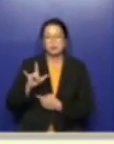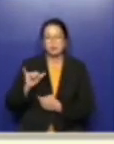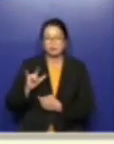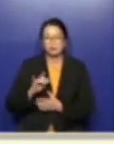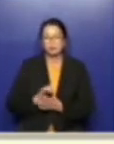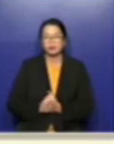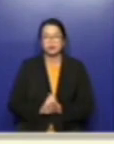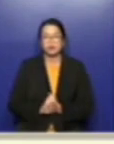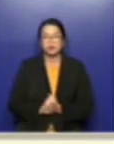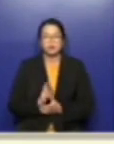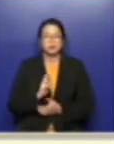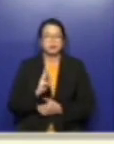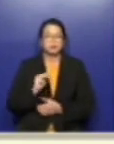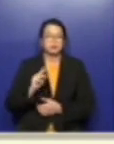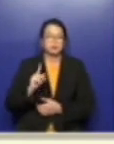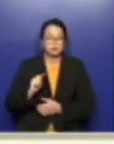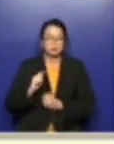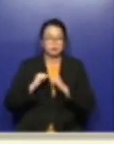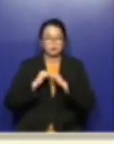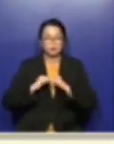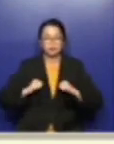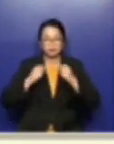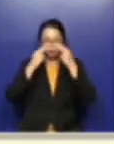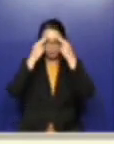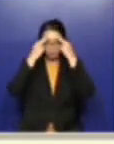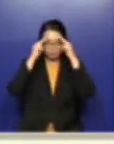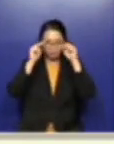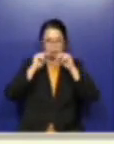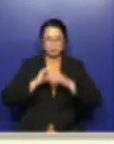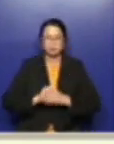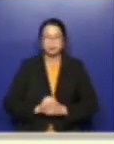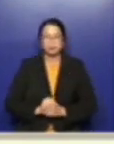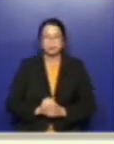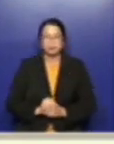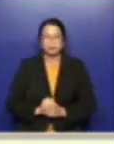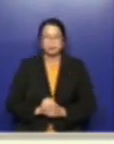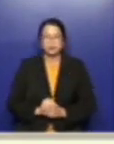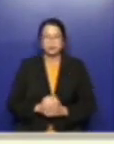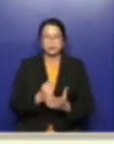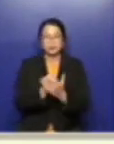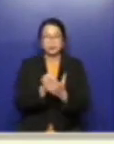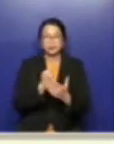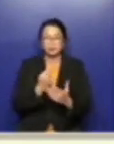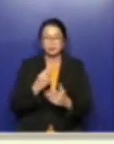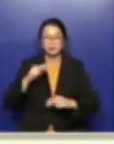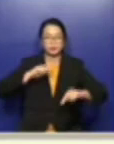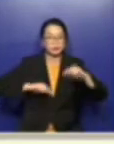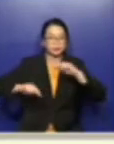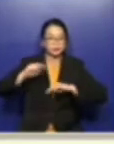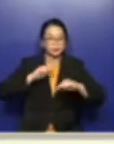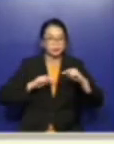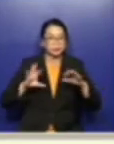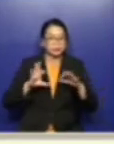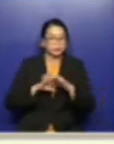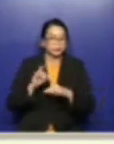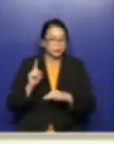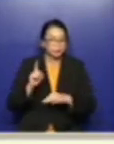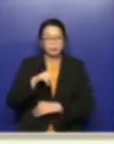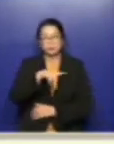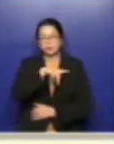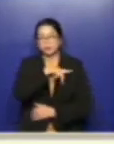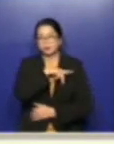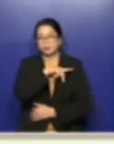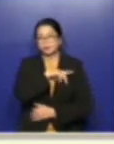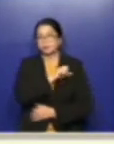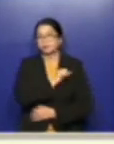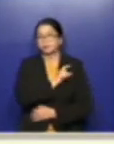ตรีประจำสำนักนายกรัฐมนตรีนะครับในฐานะที่กำกับงานสำนักงานพระพุทธศาสนา